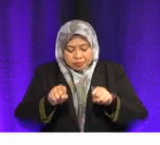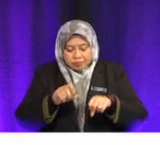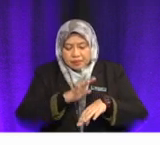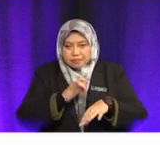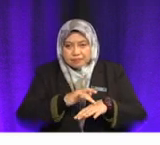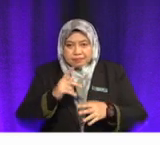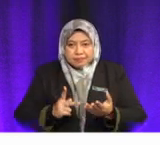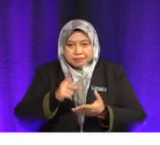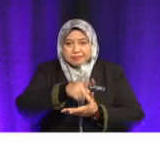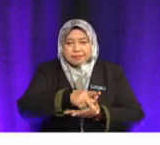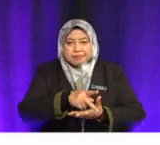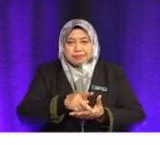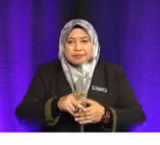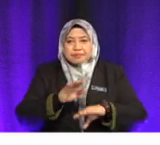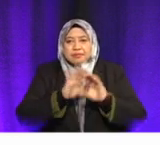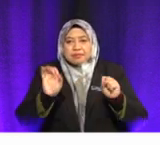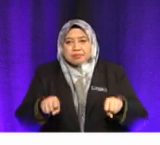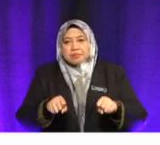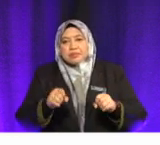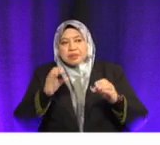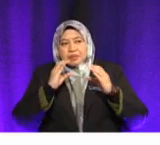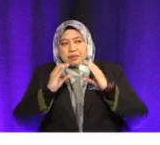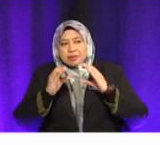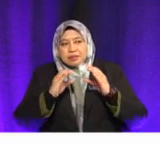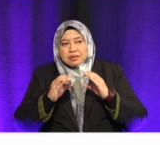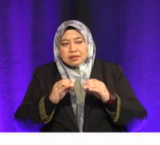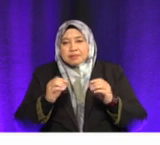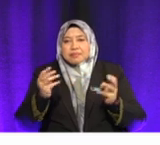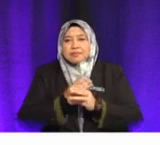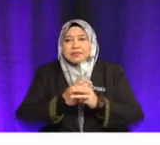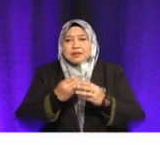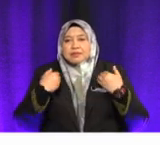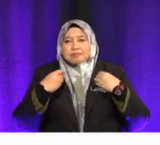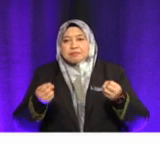jadi kita tidak bisa adalah dalam kehidupan sehari-hari